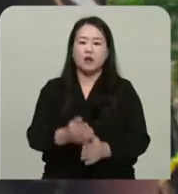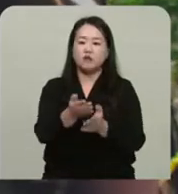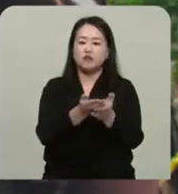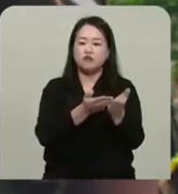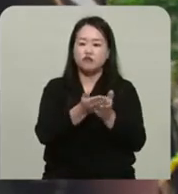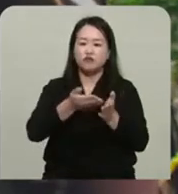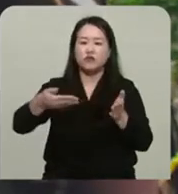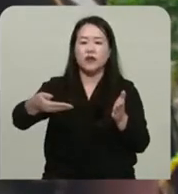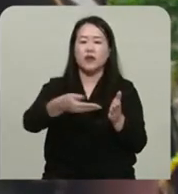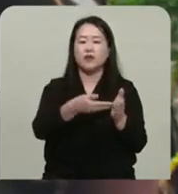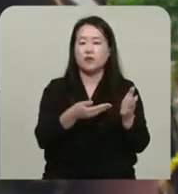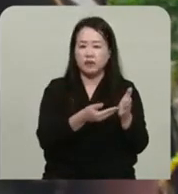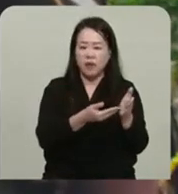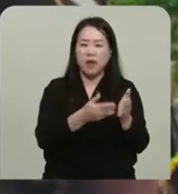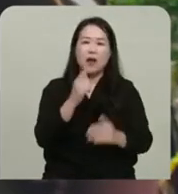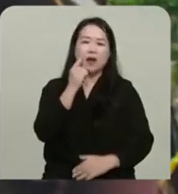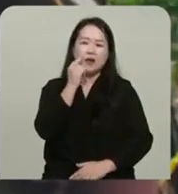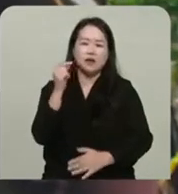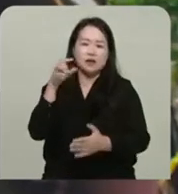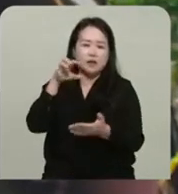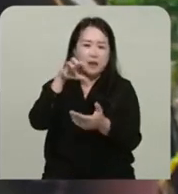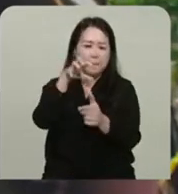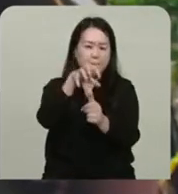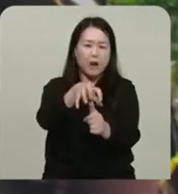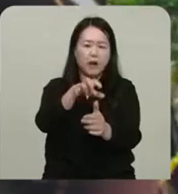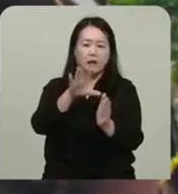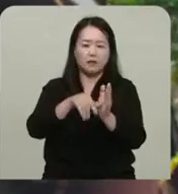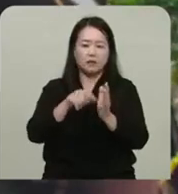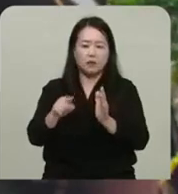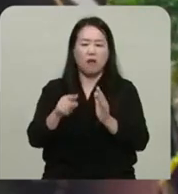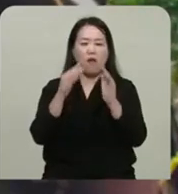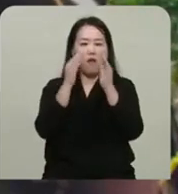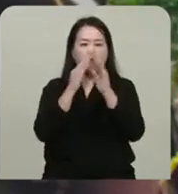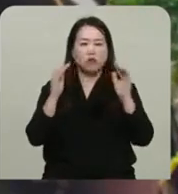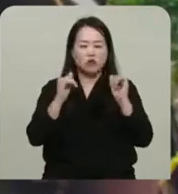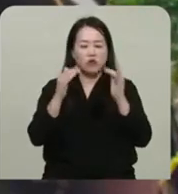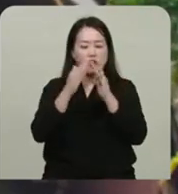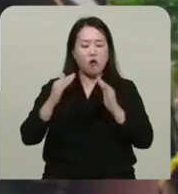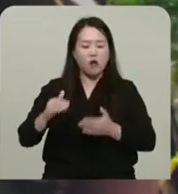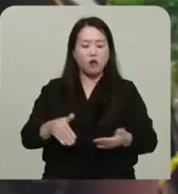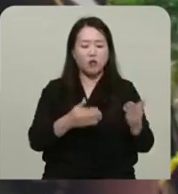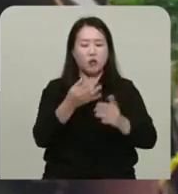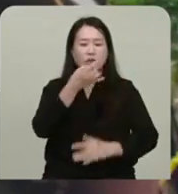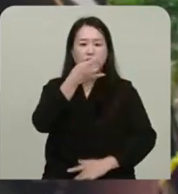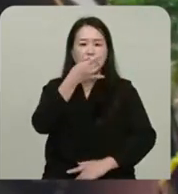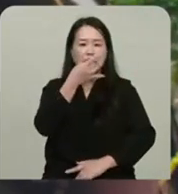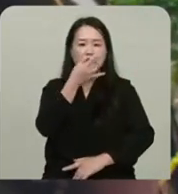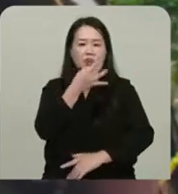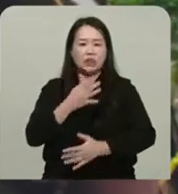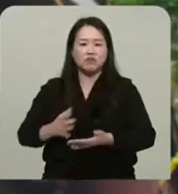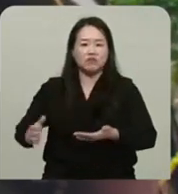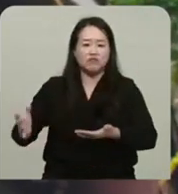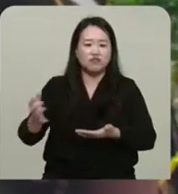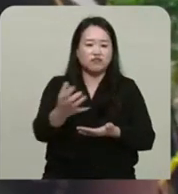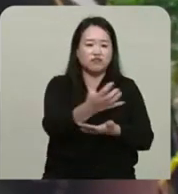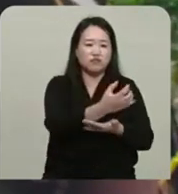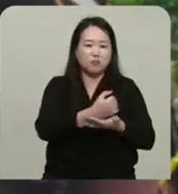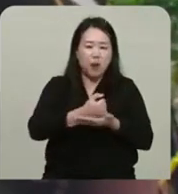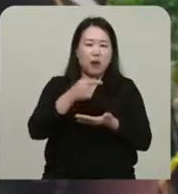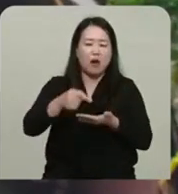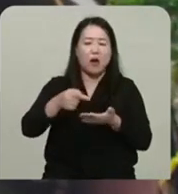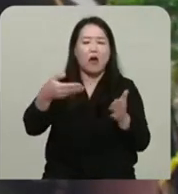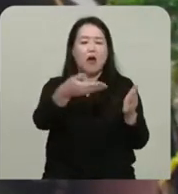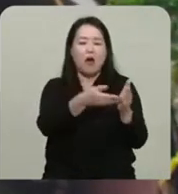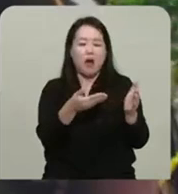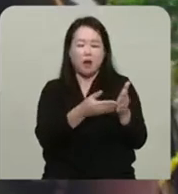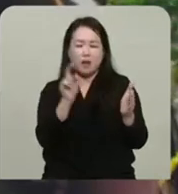군산항은 일제강점기 전라도 지역의 양곡이 최종적으로 모이는 장소였습니다. 물자를 항구로 빠르게 실어 나르기